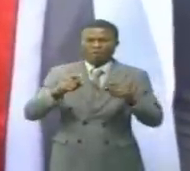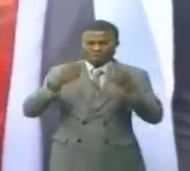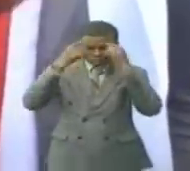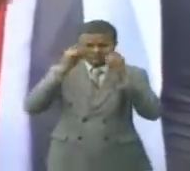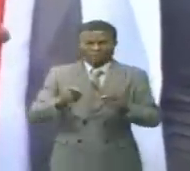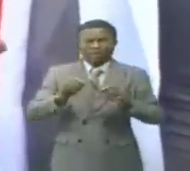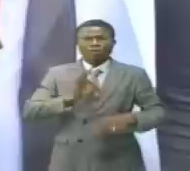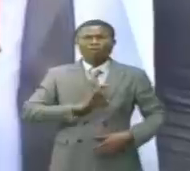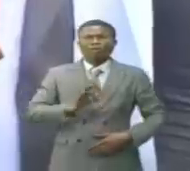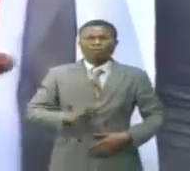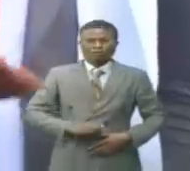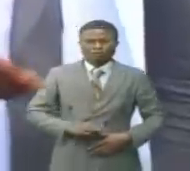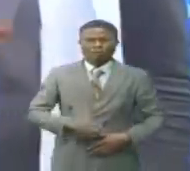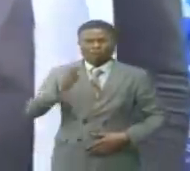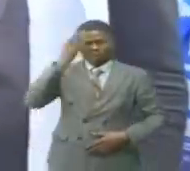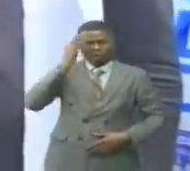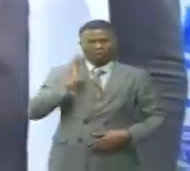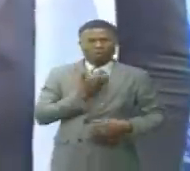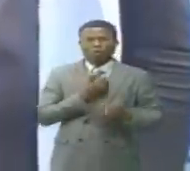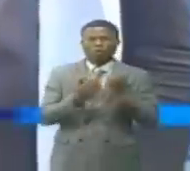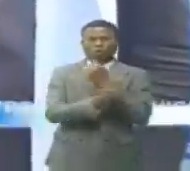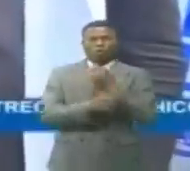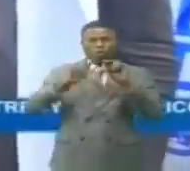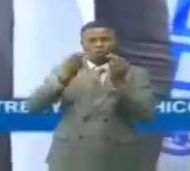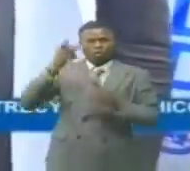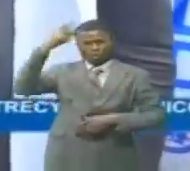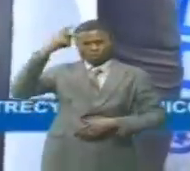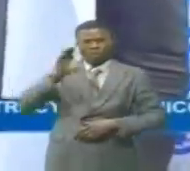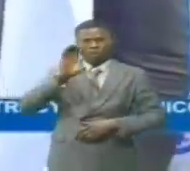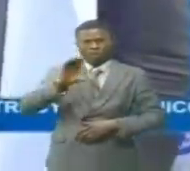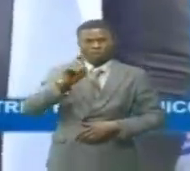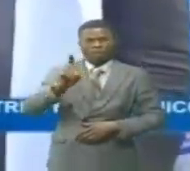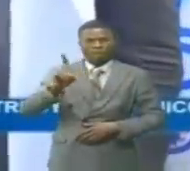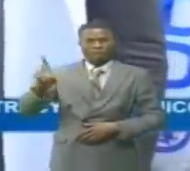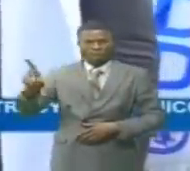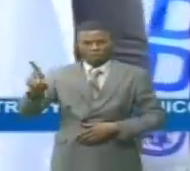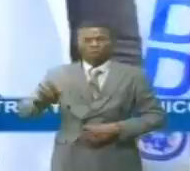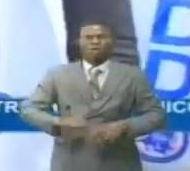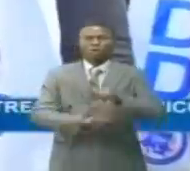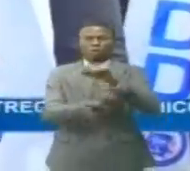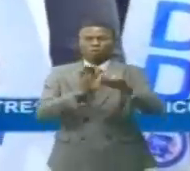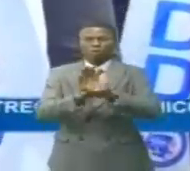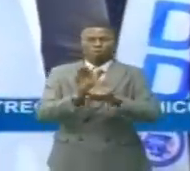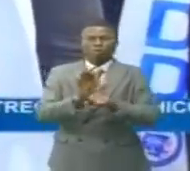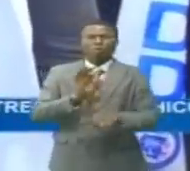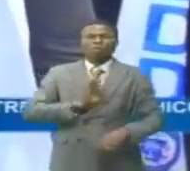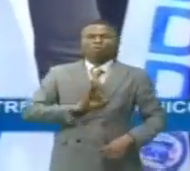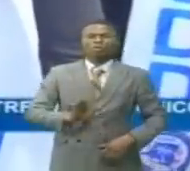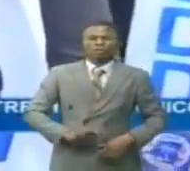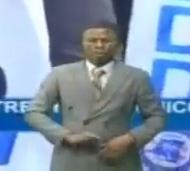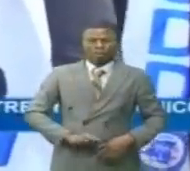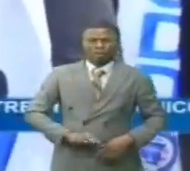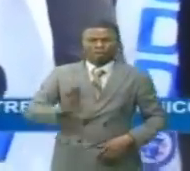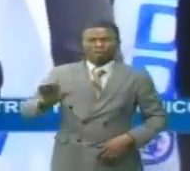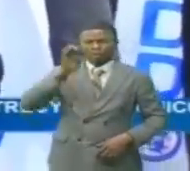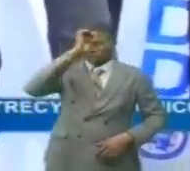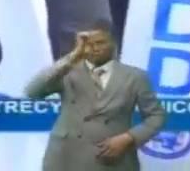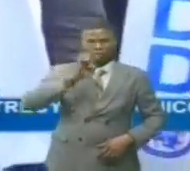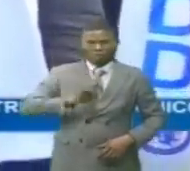chef, sachant que notre parti politique CDD a toujours soutenu le chef de l'État, son